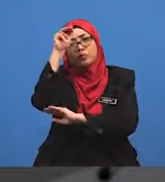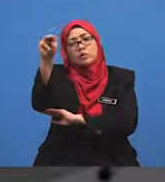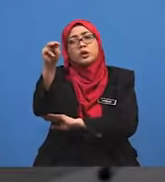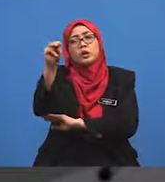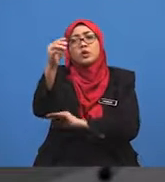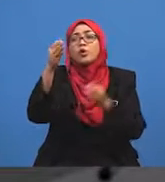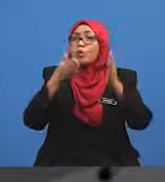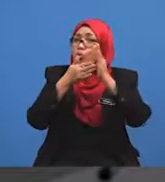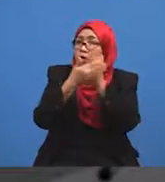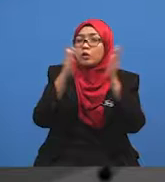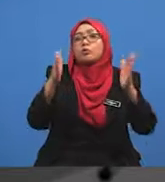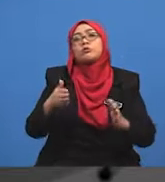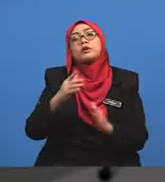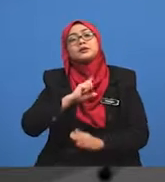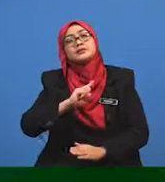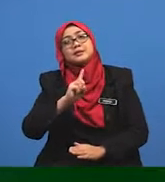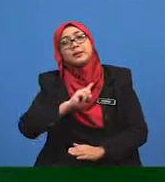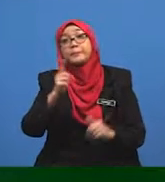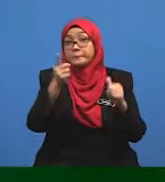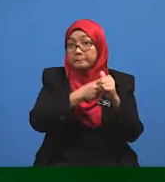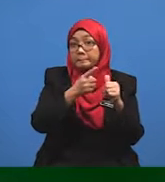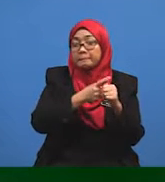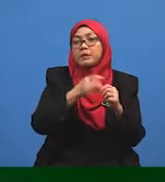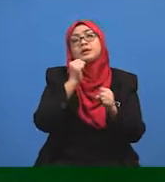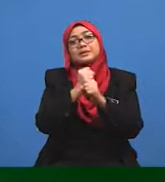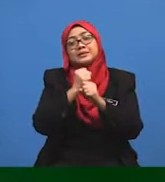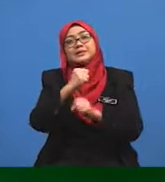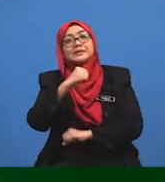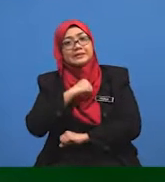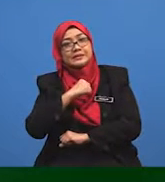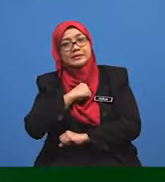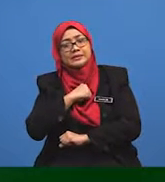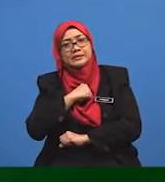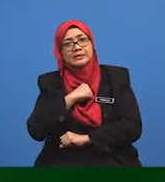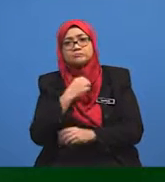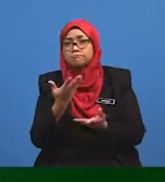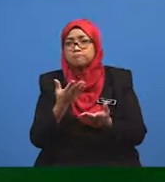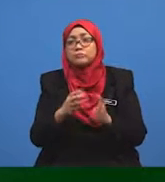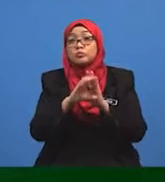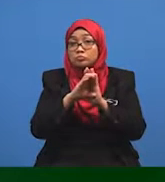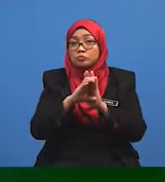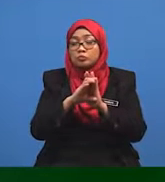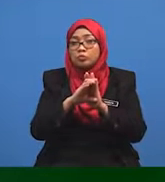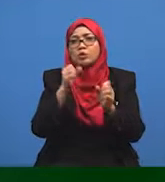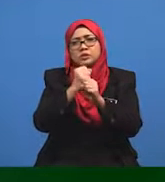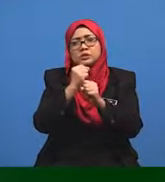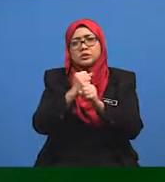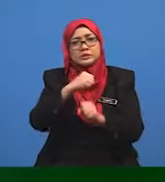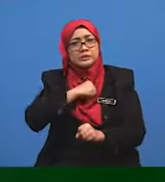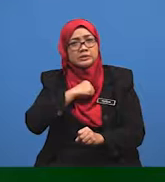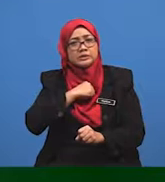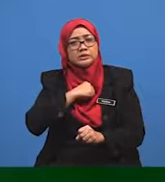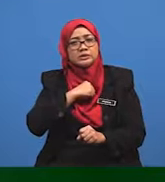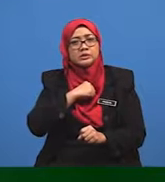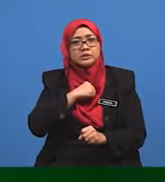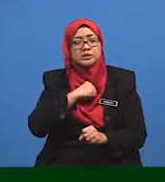Islam, iaitu yang pertamanya ialah bekerja sendiri. Bekerja sendiri memang tinggi risikonya